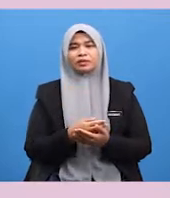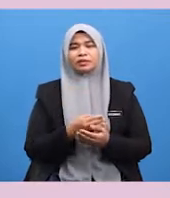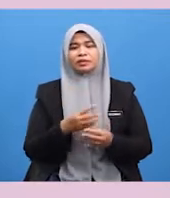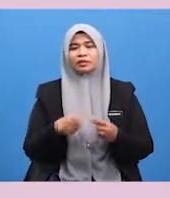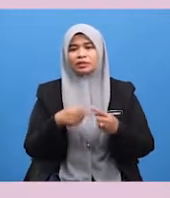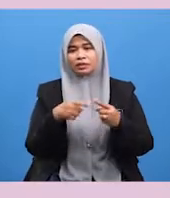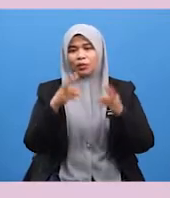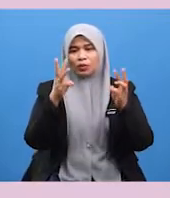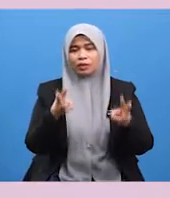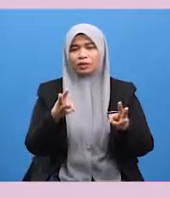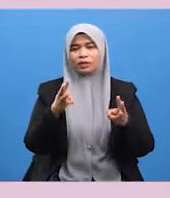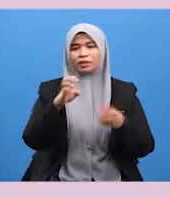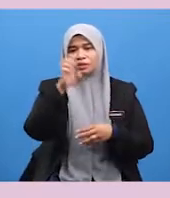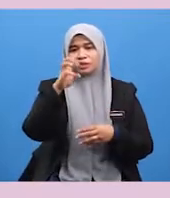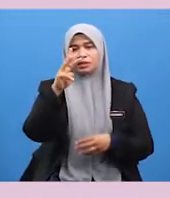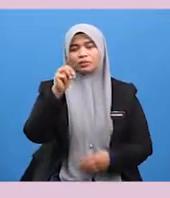watak Encik Muhammad.